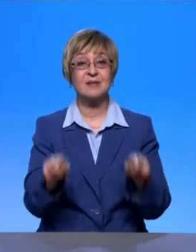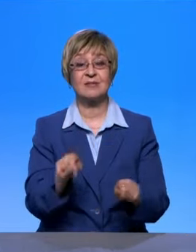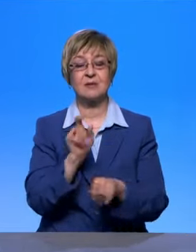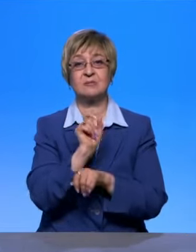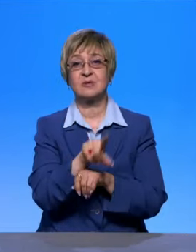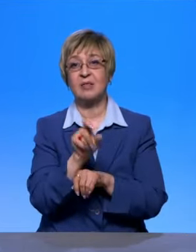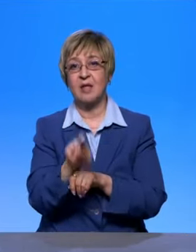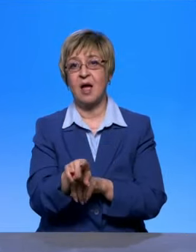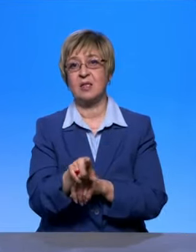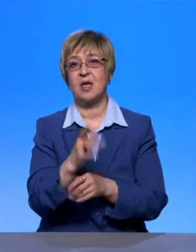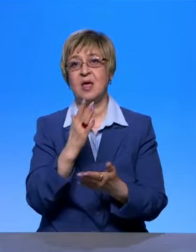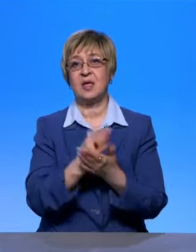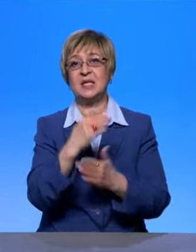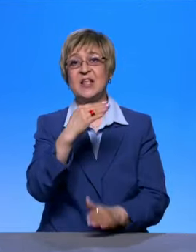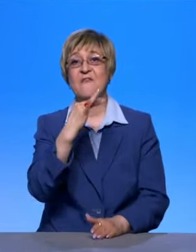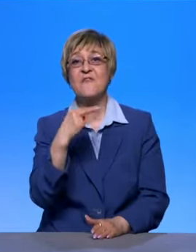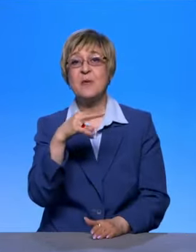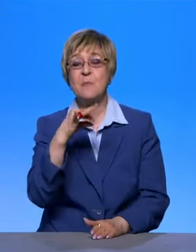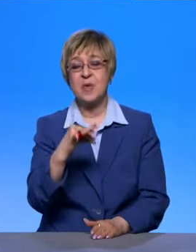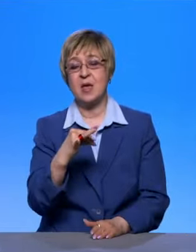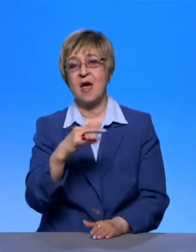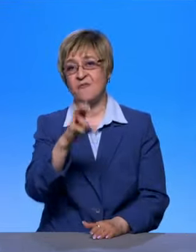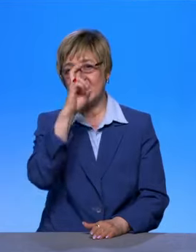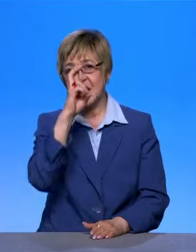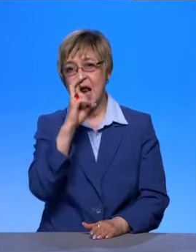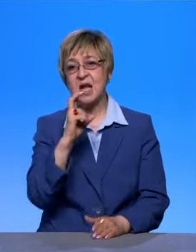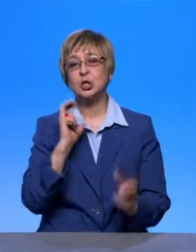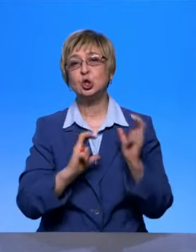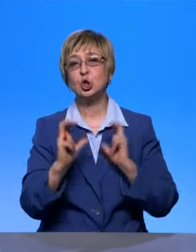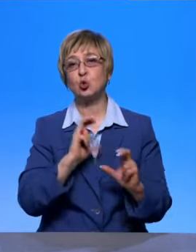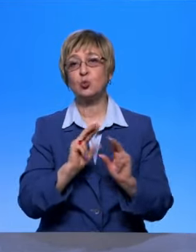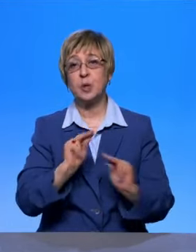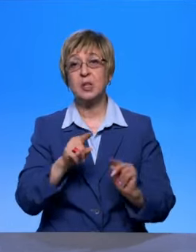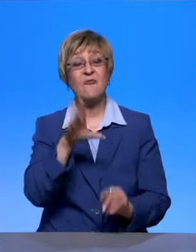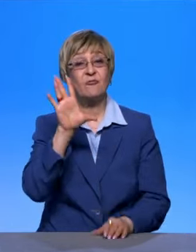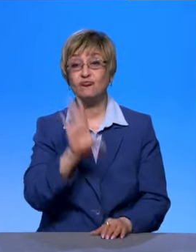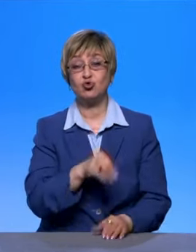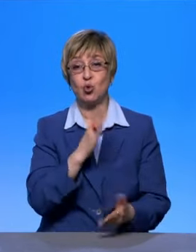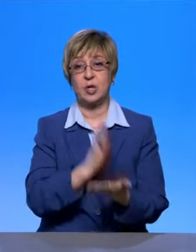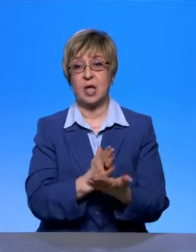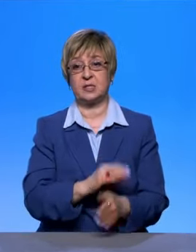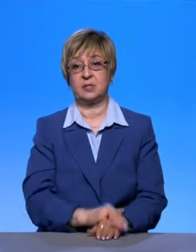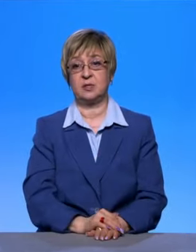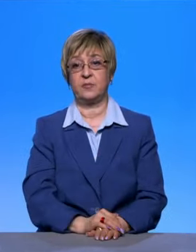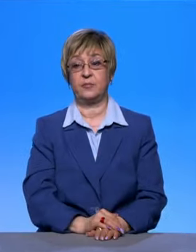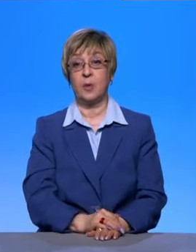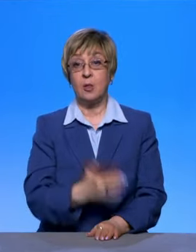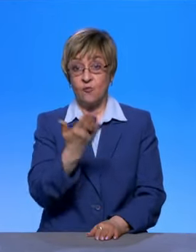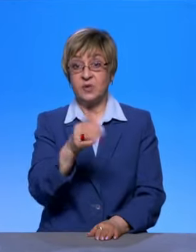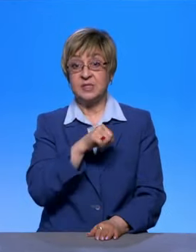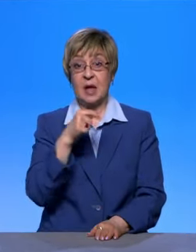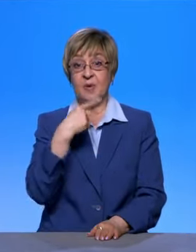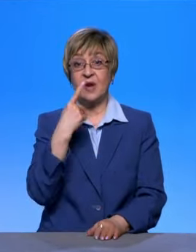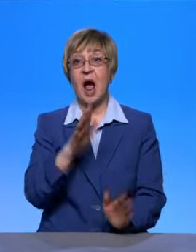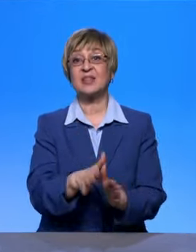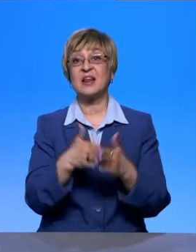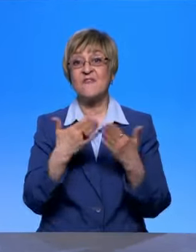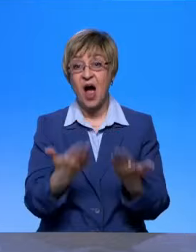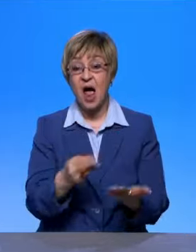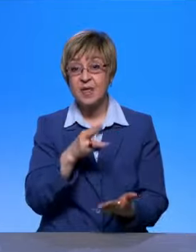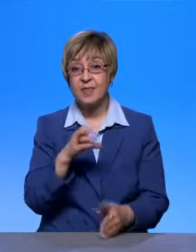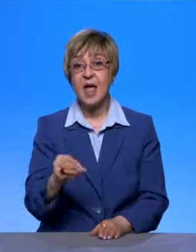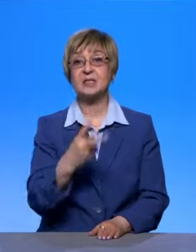педагогический институт педагогических измерений. Наталья, все задания там прорешиваются. Так вот вы сами об этом и говорите. Открывайте, смотрите,